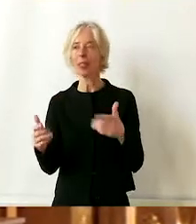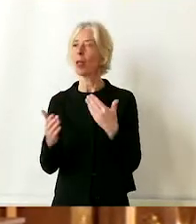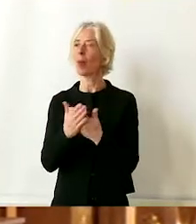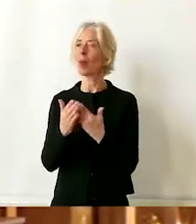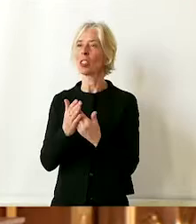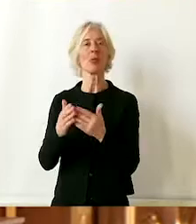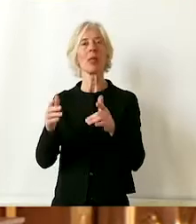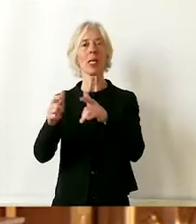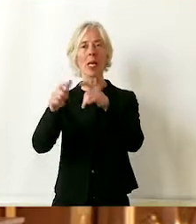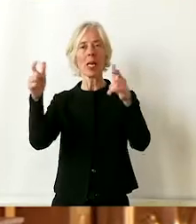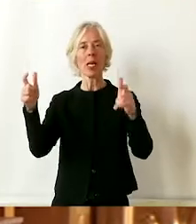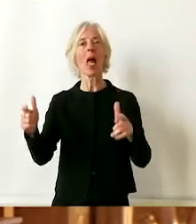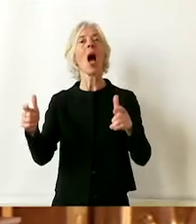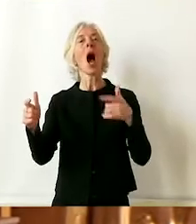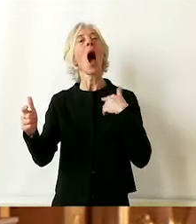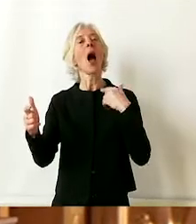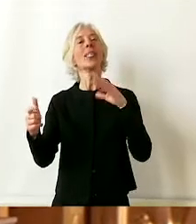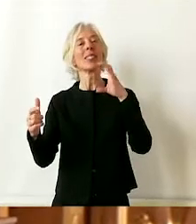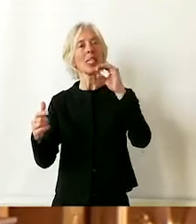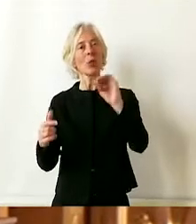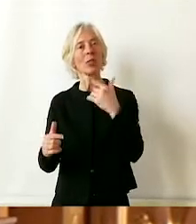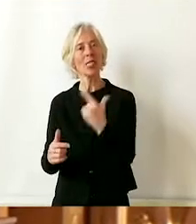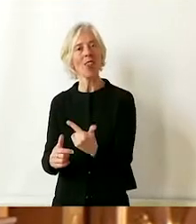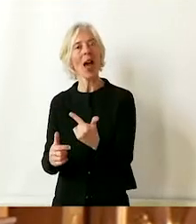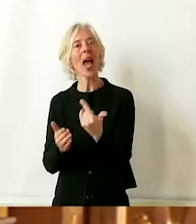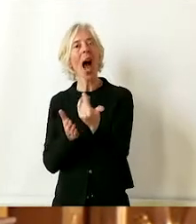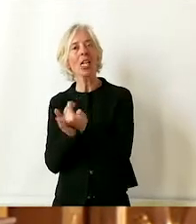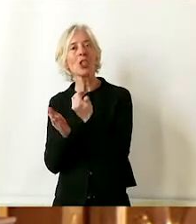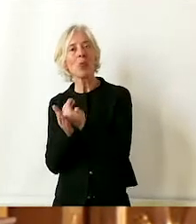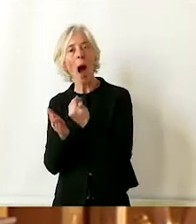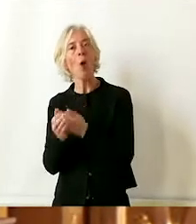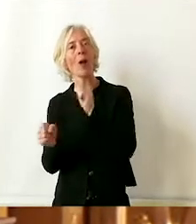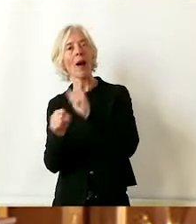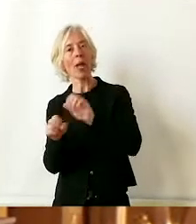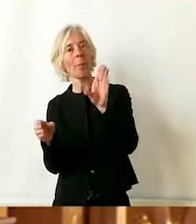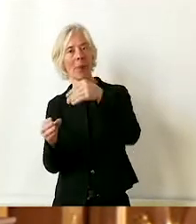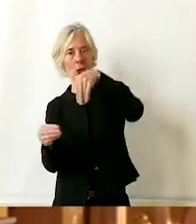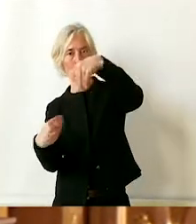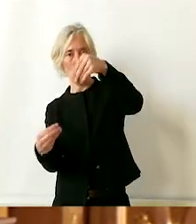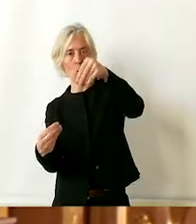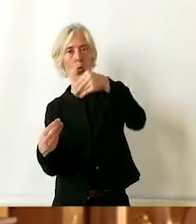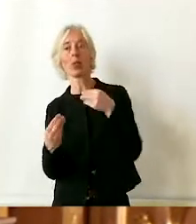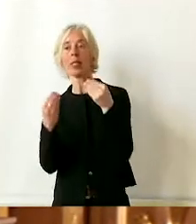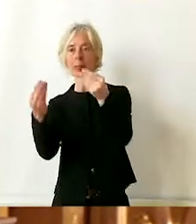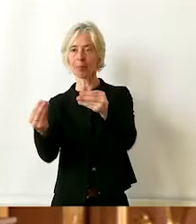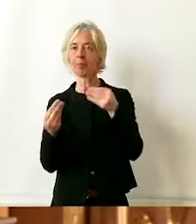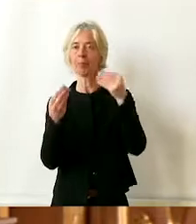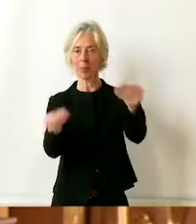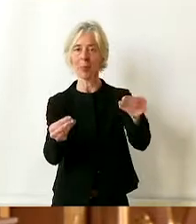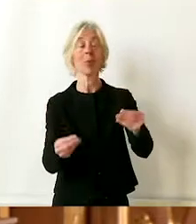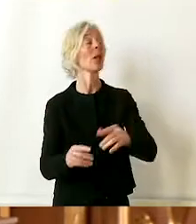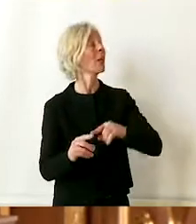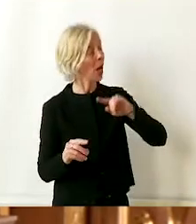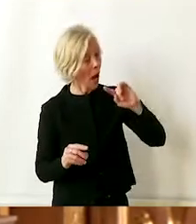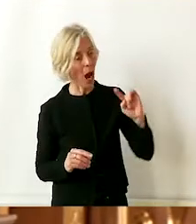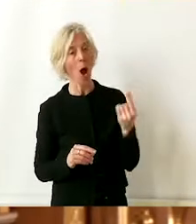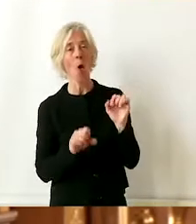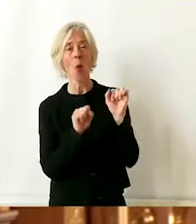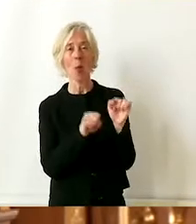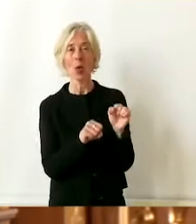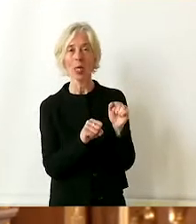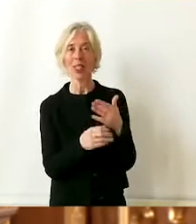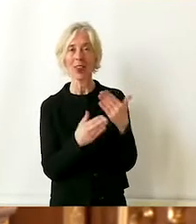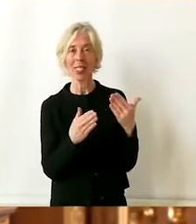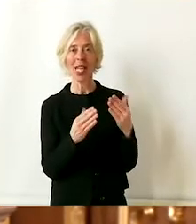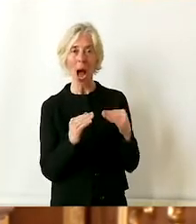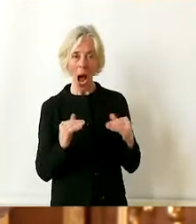mit entsprechender Urkunde geben lassen kann. Es gibt als Last Exit auch die Möglichkeit der